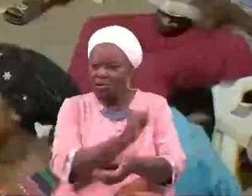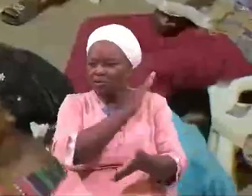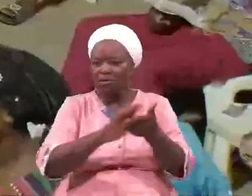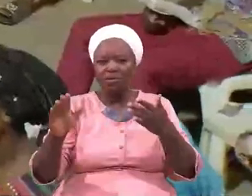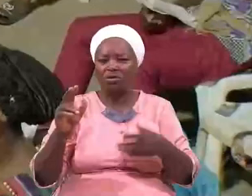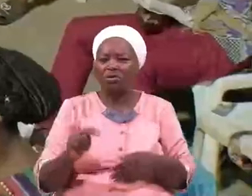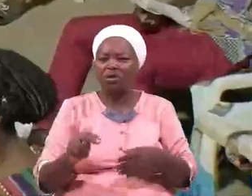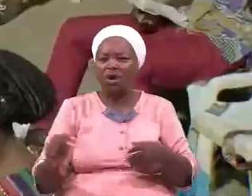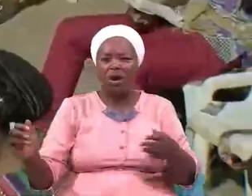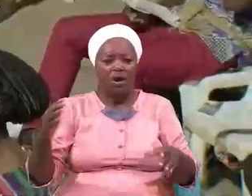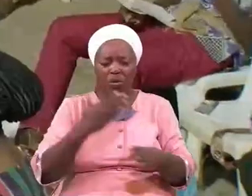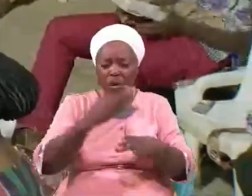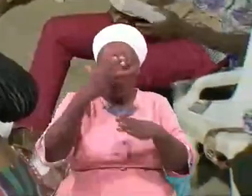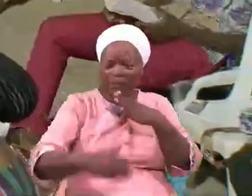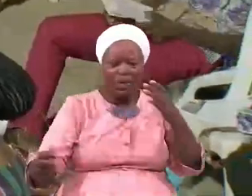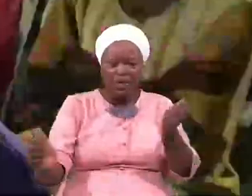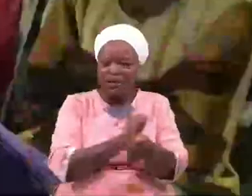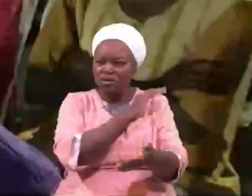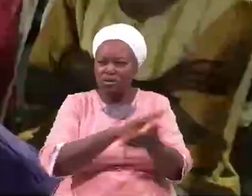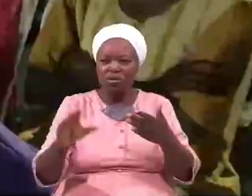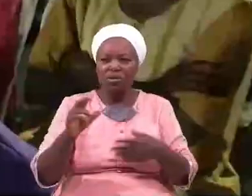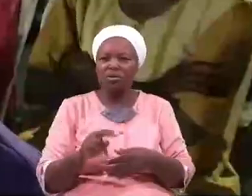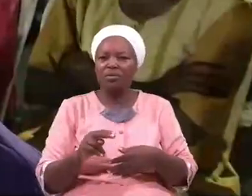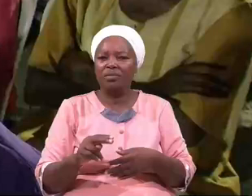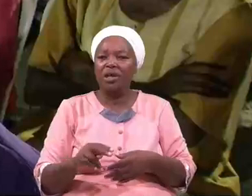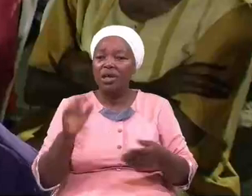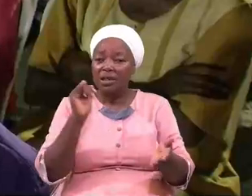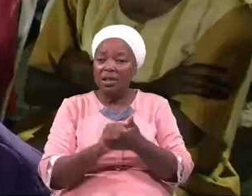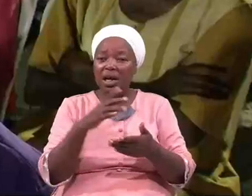knockout. Un knockout fatal.